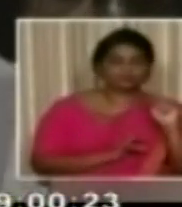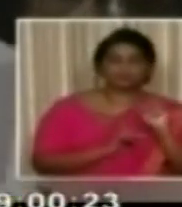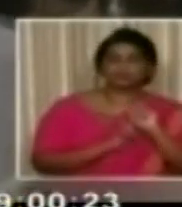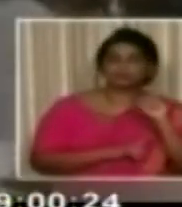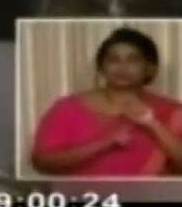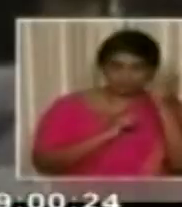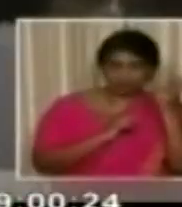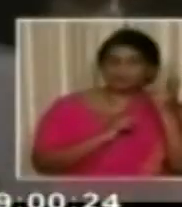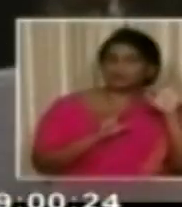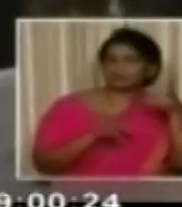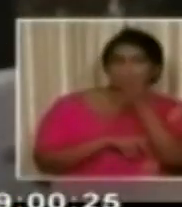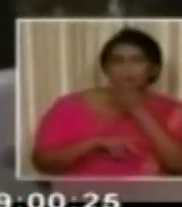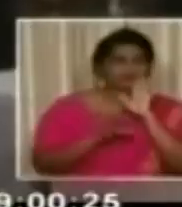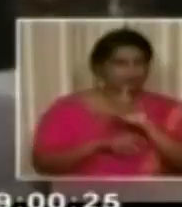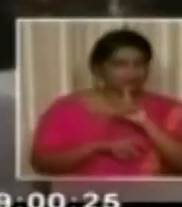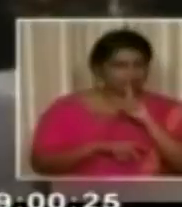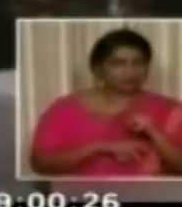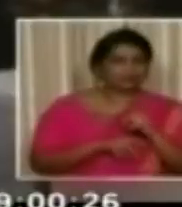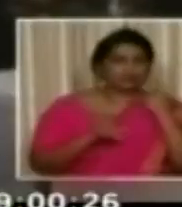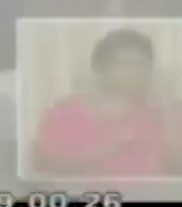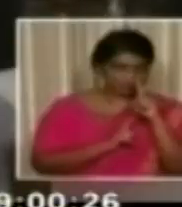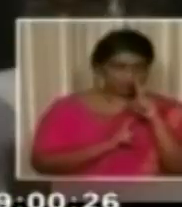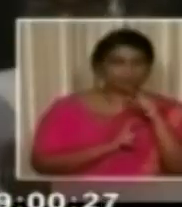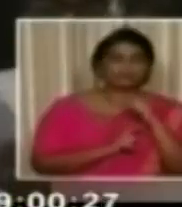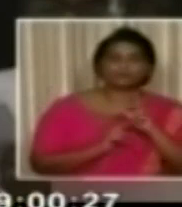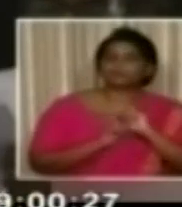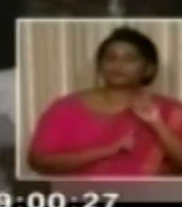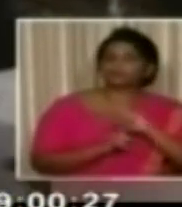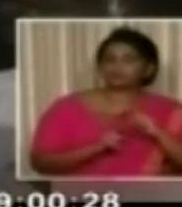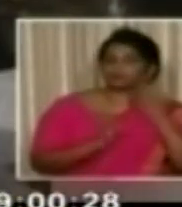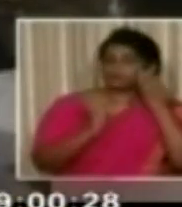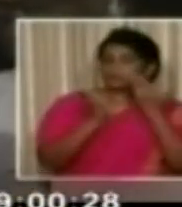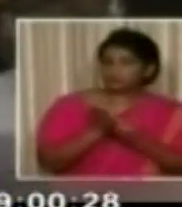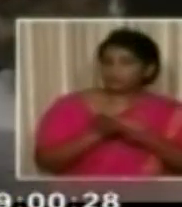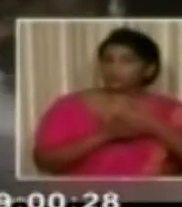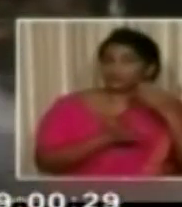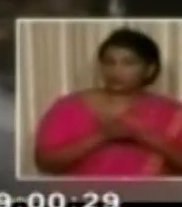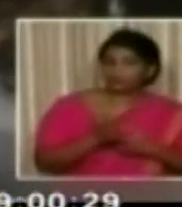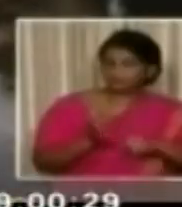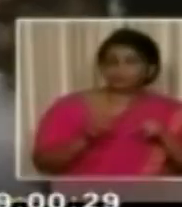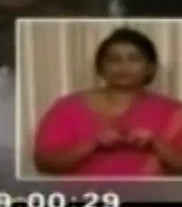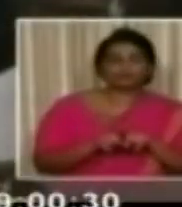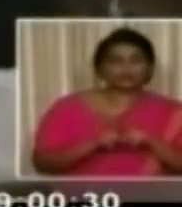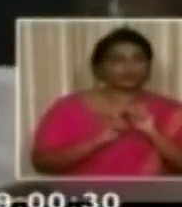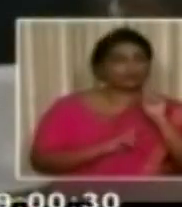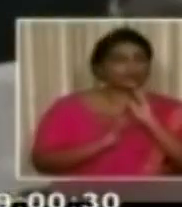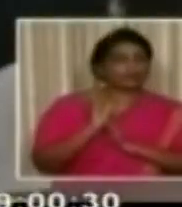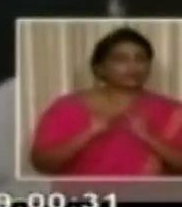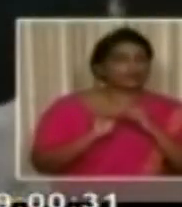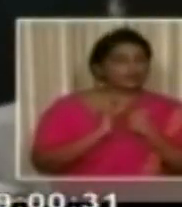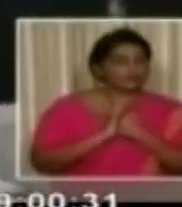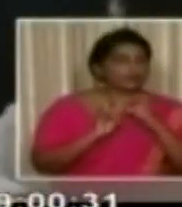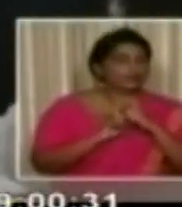கடந்த அக்டோபர் 20ஆம் தேதி பாராளுமன்ற வளாகத்தில் இடம்பெற்றதாக கூறப்படும் முருகல் தொடர்பில் பாராளுமன்றத்தில் முன்வைக்கப்பட்டுள்ள அறிக்கையின் பரிந்துரைகளுக்கு